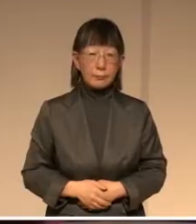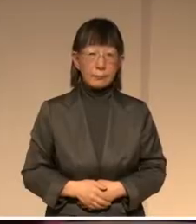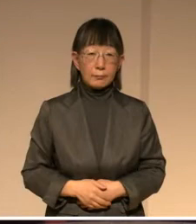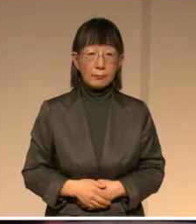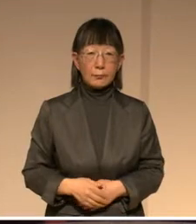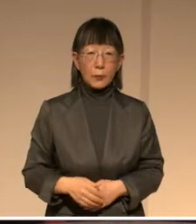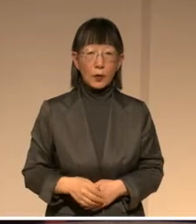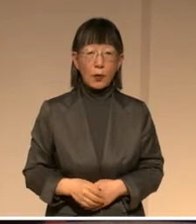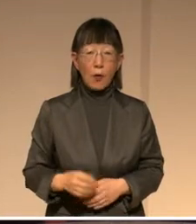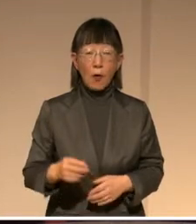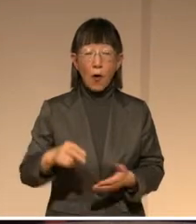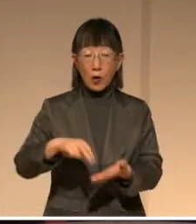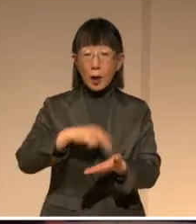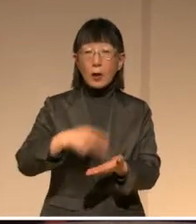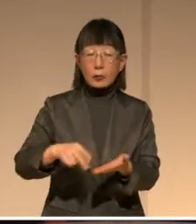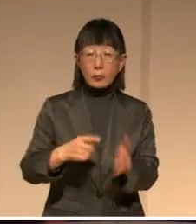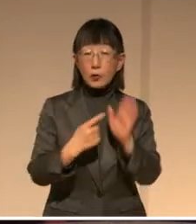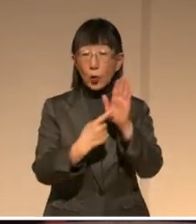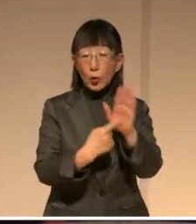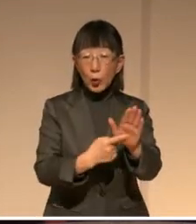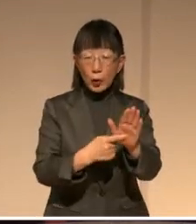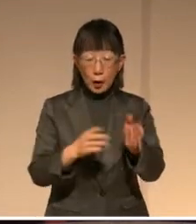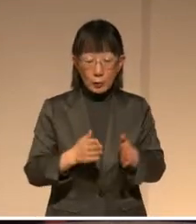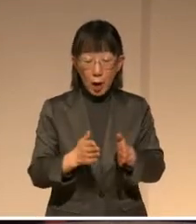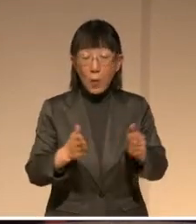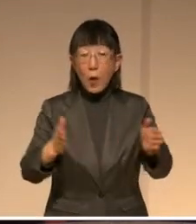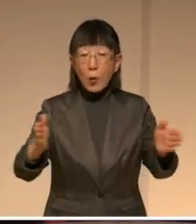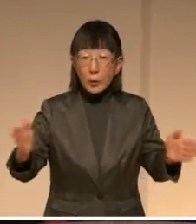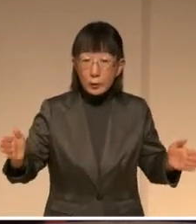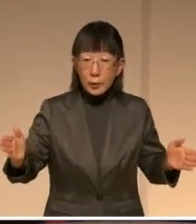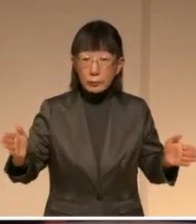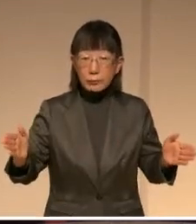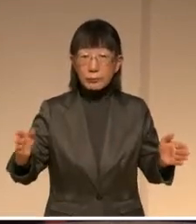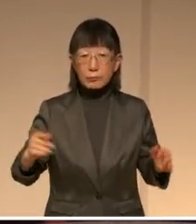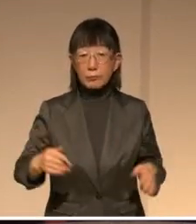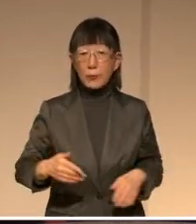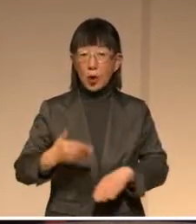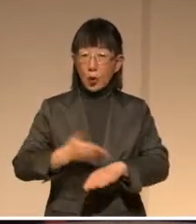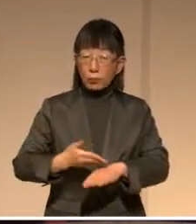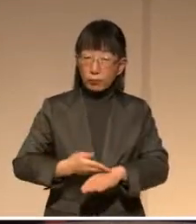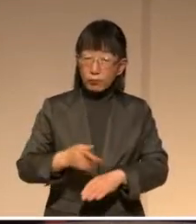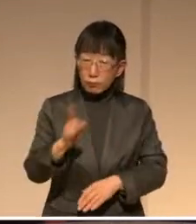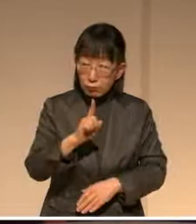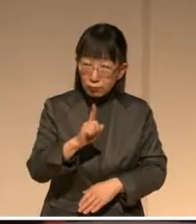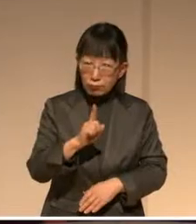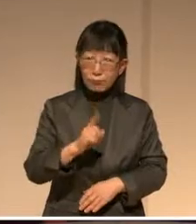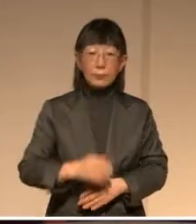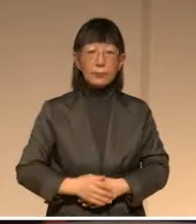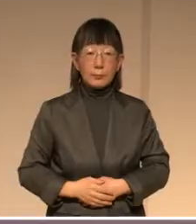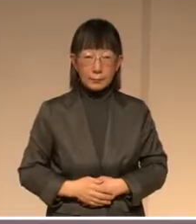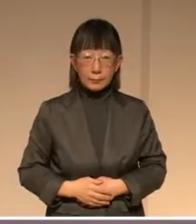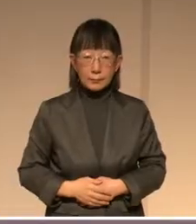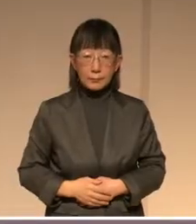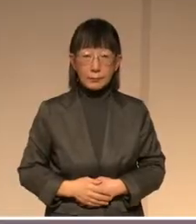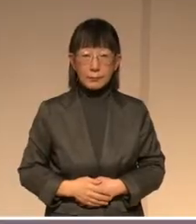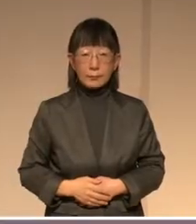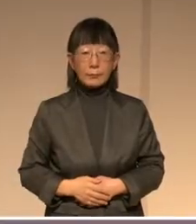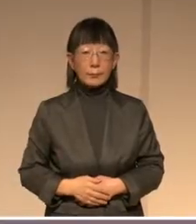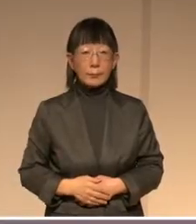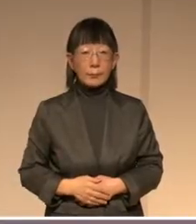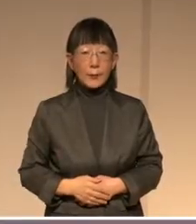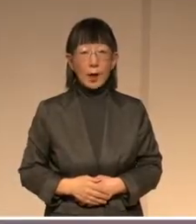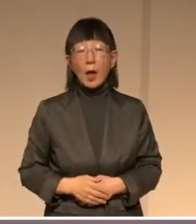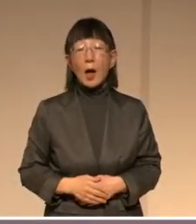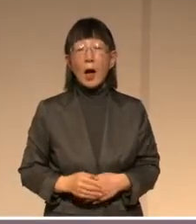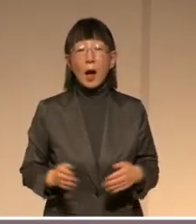を広げるとありますけれども何かこう今やってらっしゃることとかありますそうですねまあ送りをパラリンピックの閉会式でて